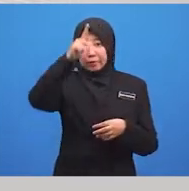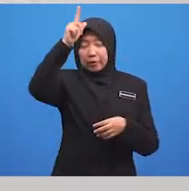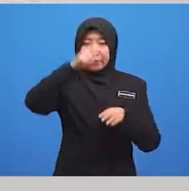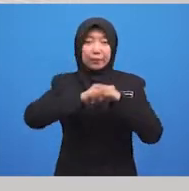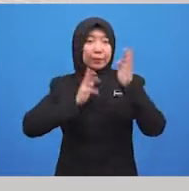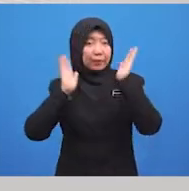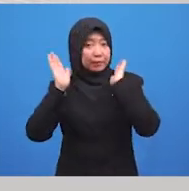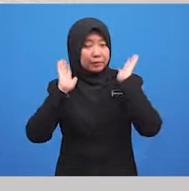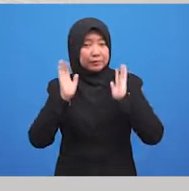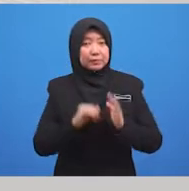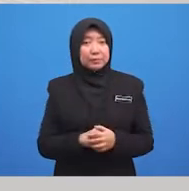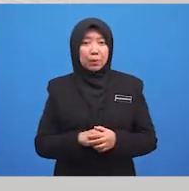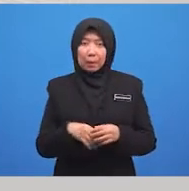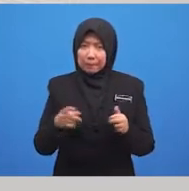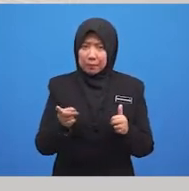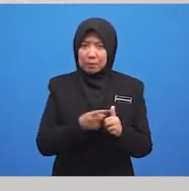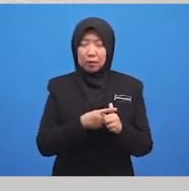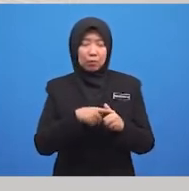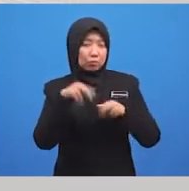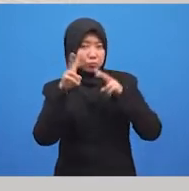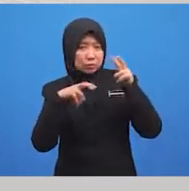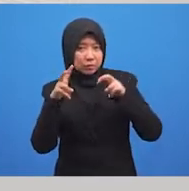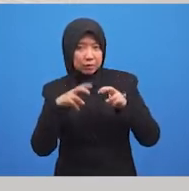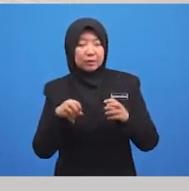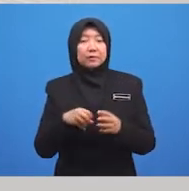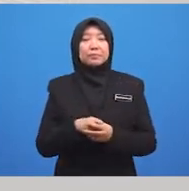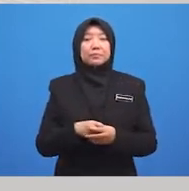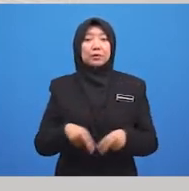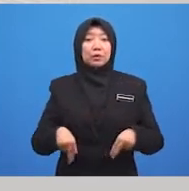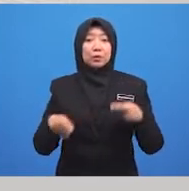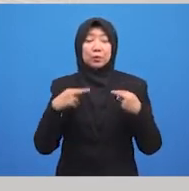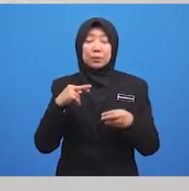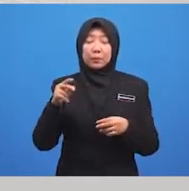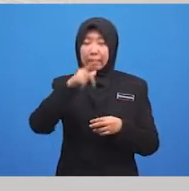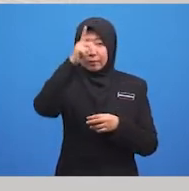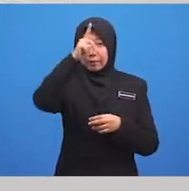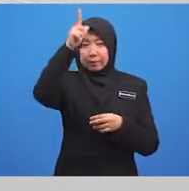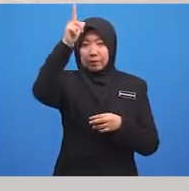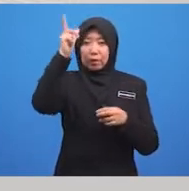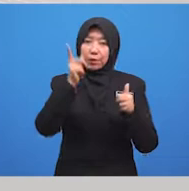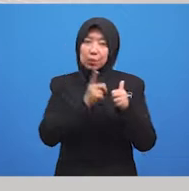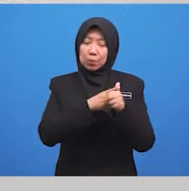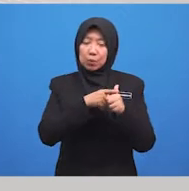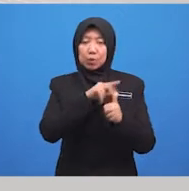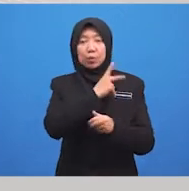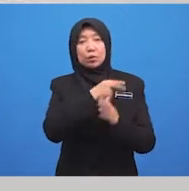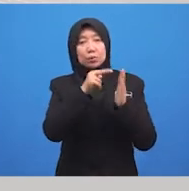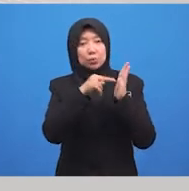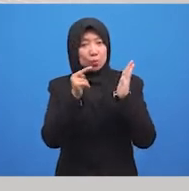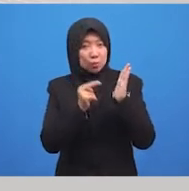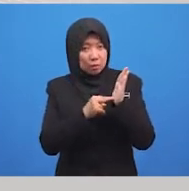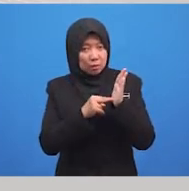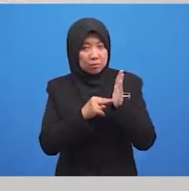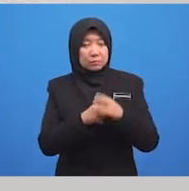liar di Malaysia? Yang pertama, penyelidikan dan pembangunan hidupan liar. Yang kedua, penguatkuasaan